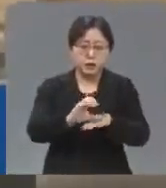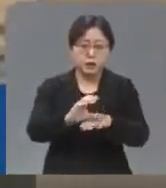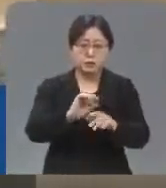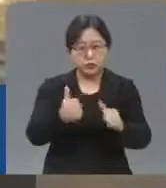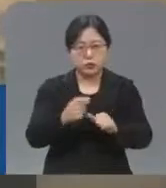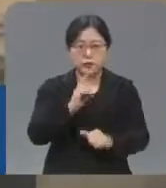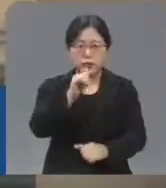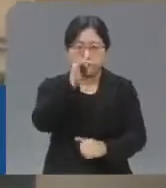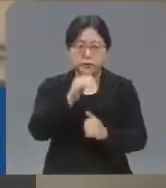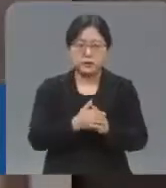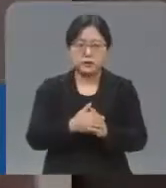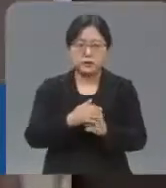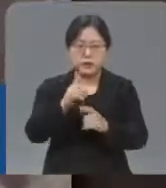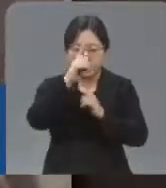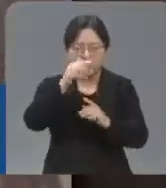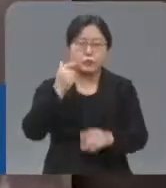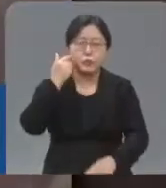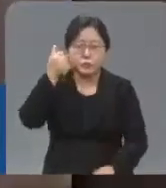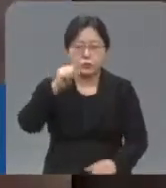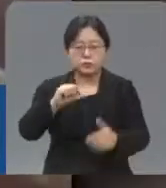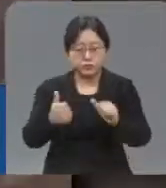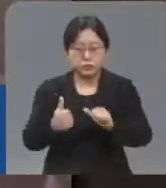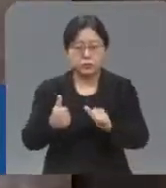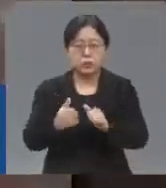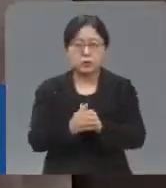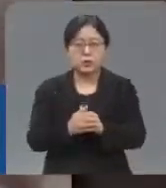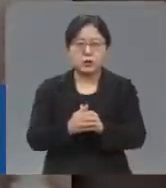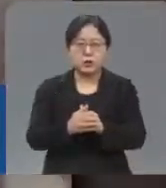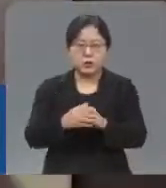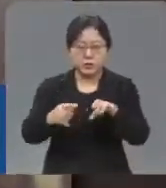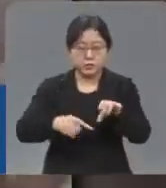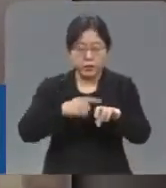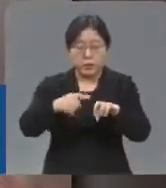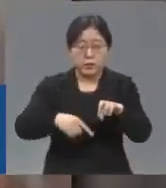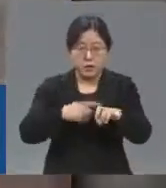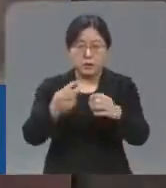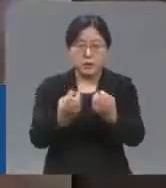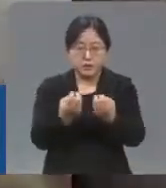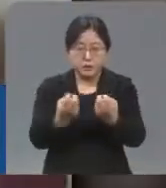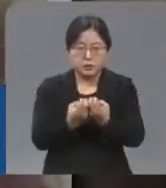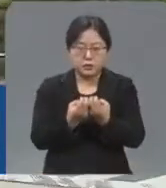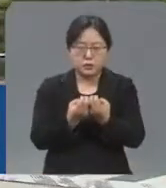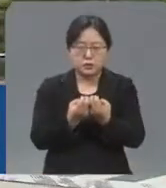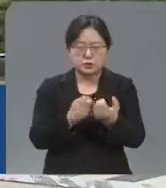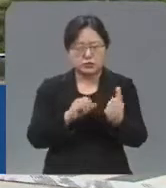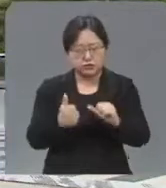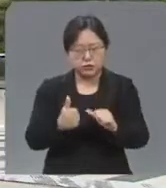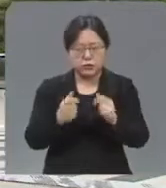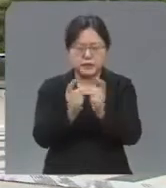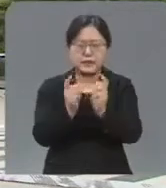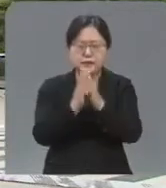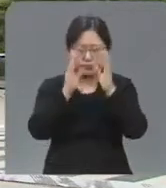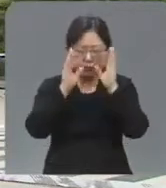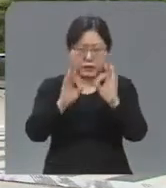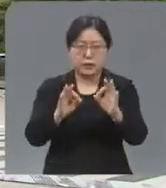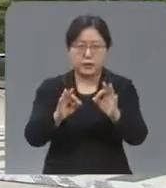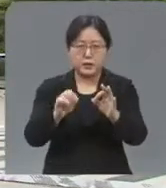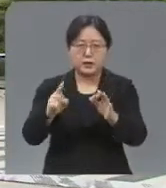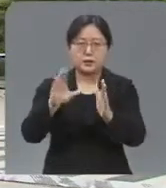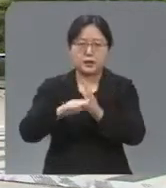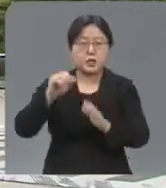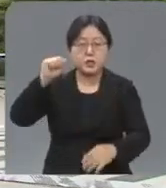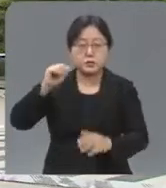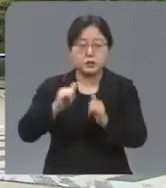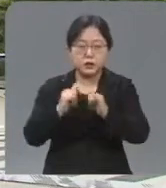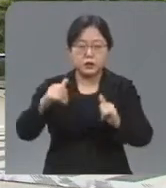진술했습니다. 이 목사는 숨진 병사가 무한 궤도형 장갑차 아래에 깔린 것을 직접 목격했다며 당시